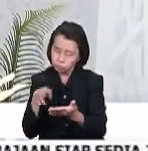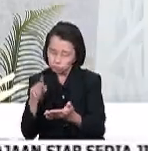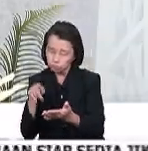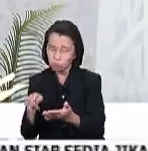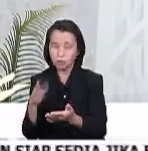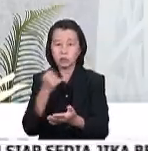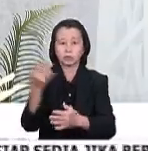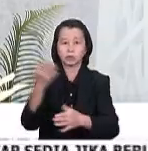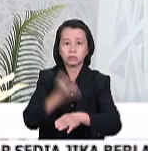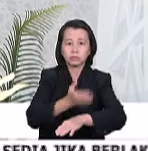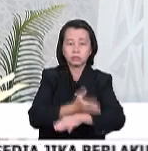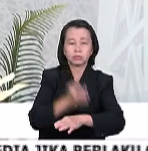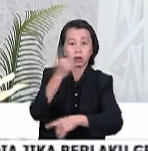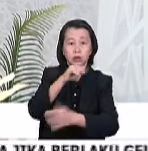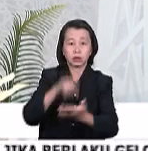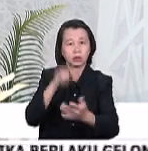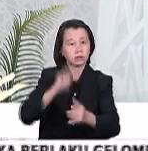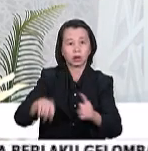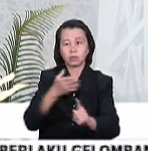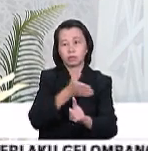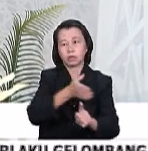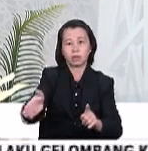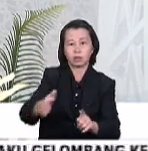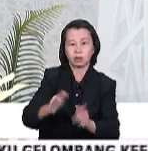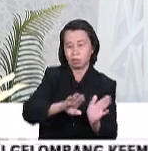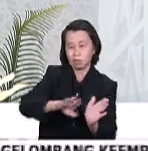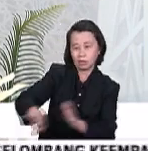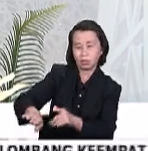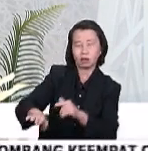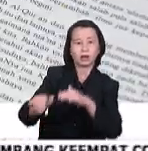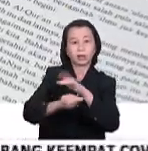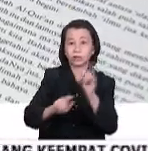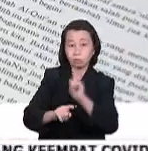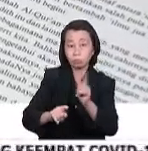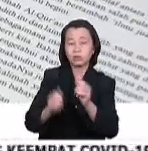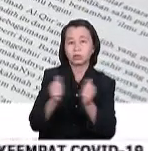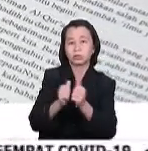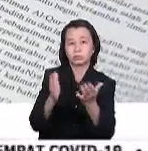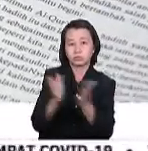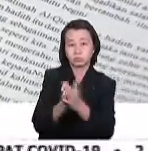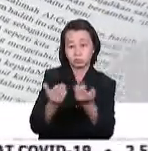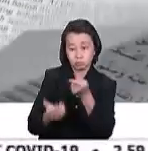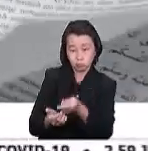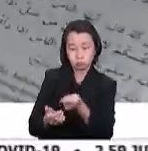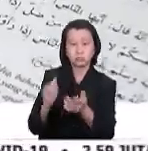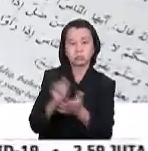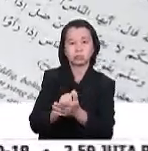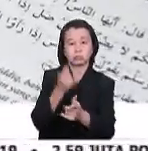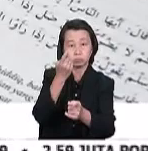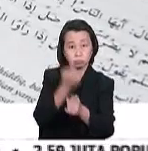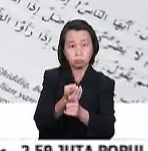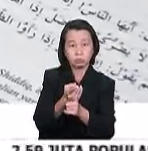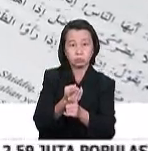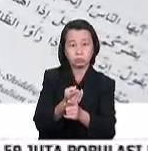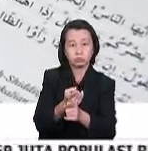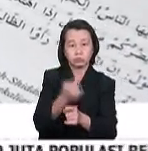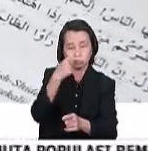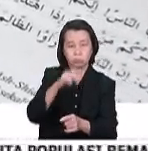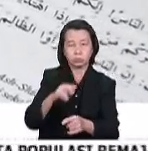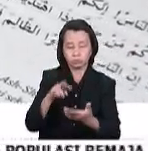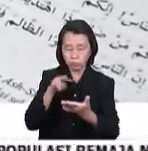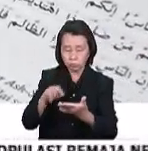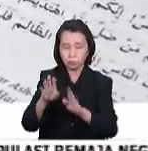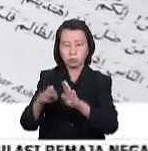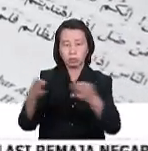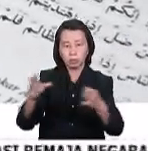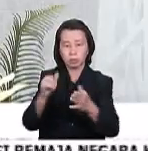Kerana perkembangan hari ini tidak boleh kita lari daripada dokumen-dokumen asas. Kerana dokumen ini adalah dokumen yang autentik untuk rujukan